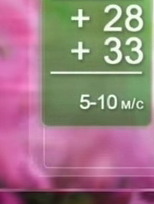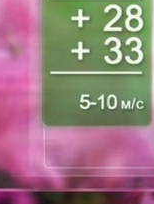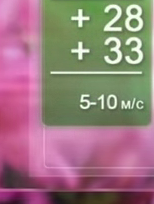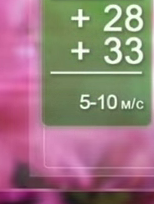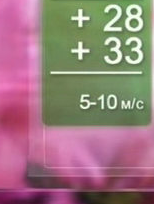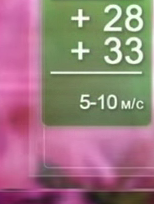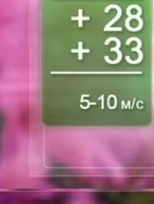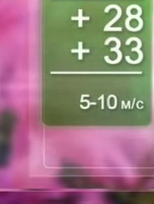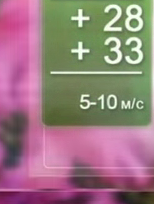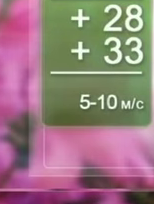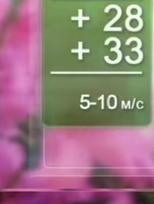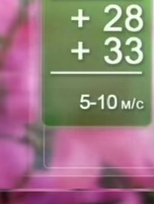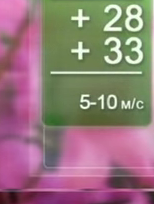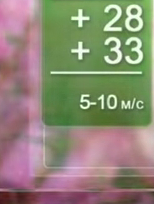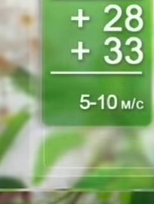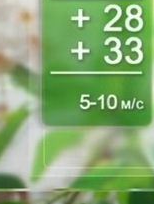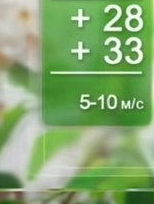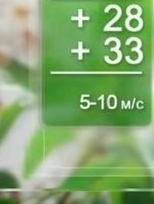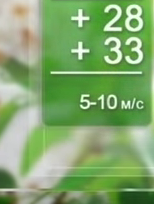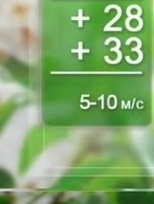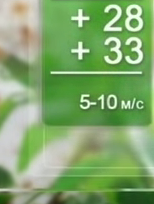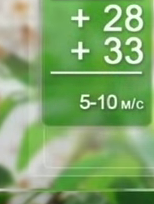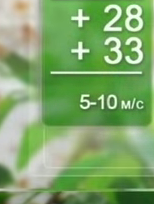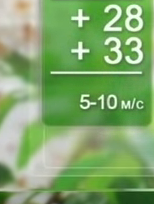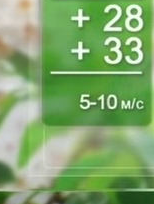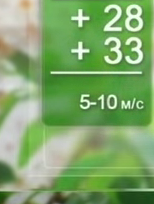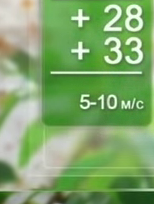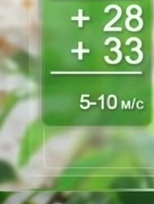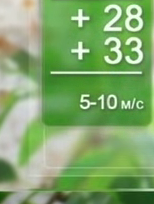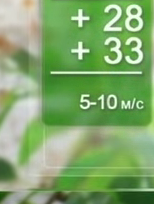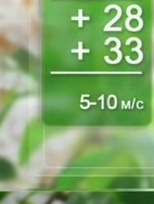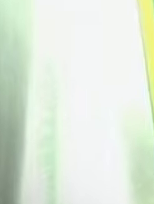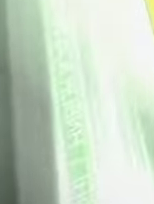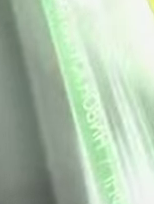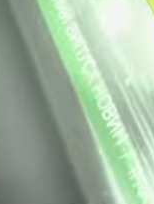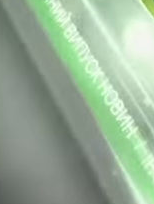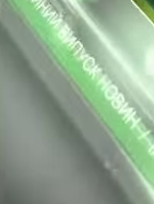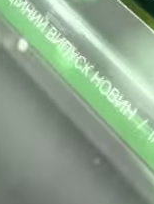температура знизиться до плюс 14, плюс 19 градусів. Денна суттєво не зміниться.